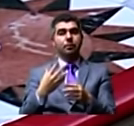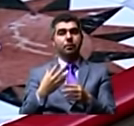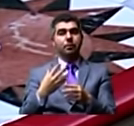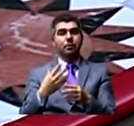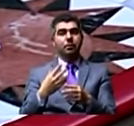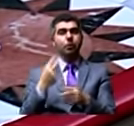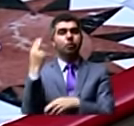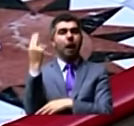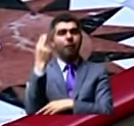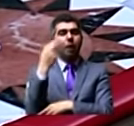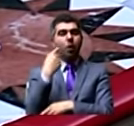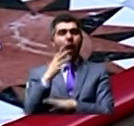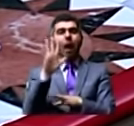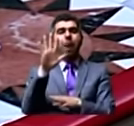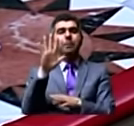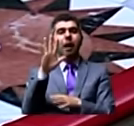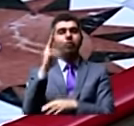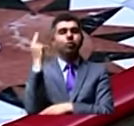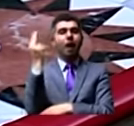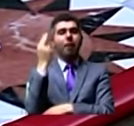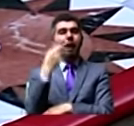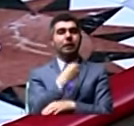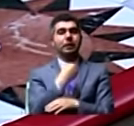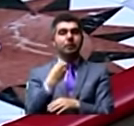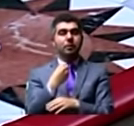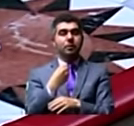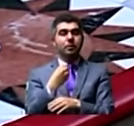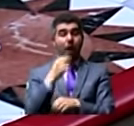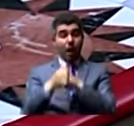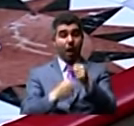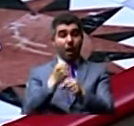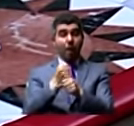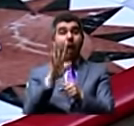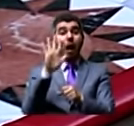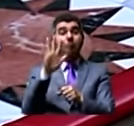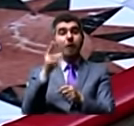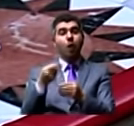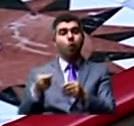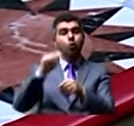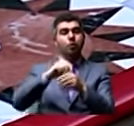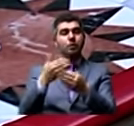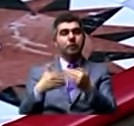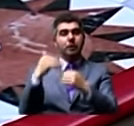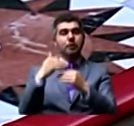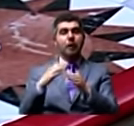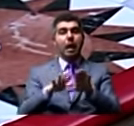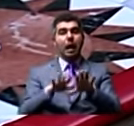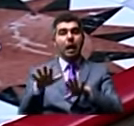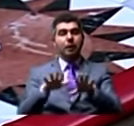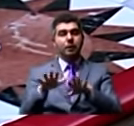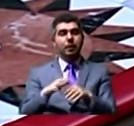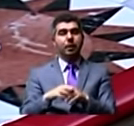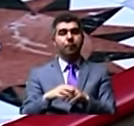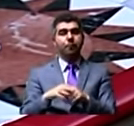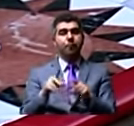من 2012 كانوا 5 ديال كليه الطب، فهاد العدد زاد 5 اخرى مضوبله. اكادير العدد